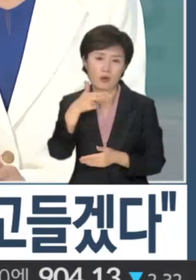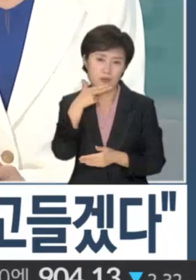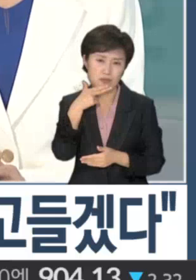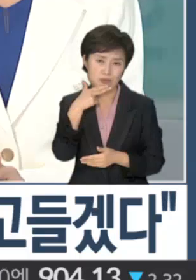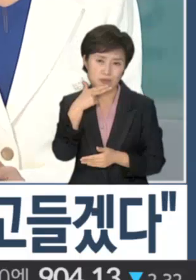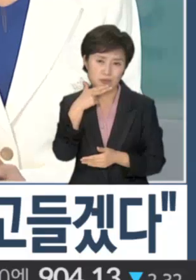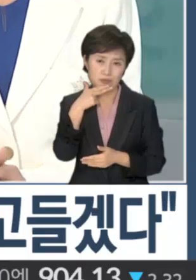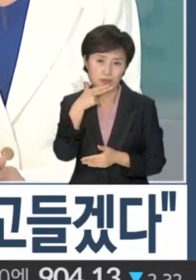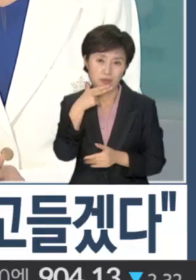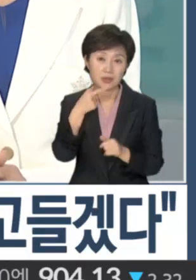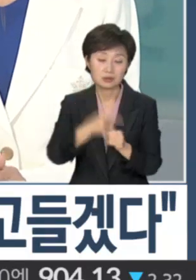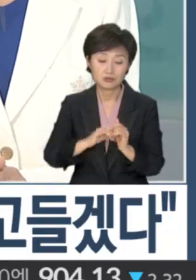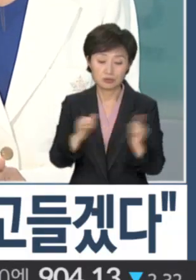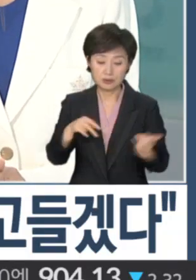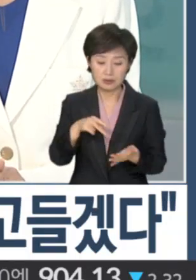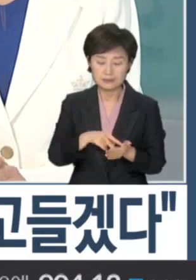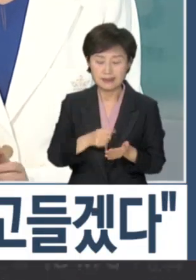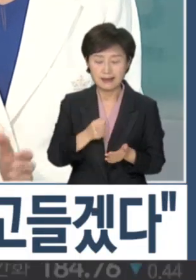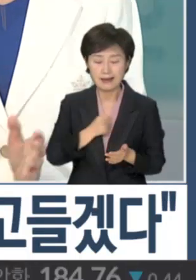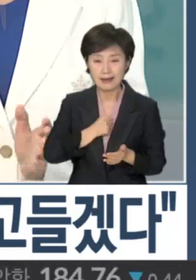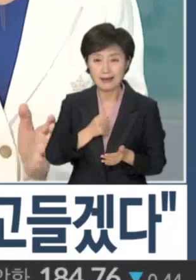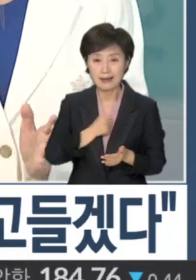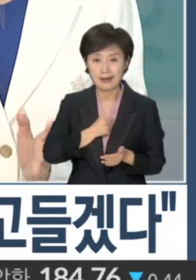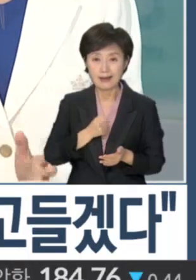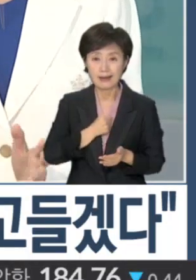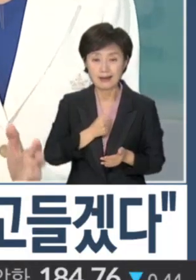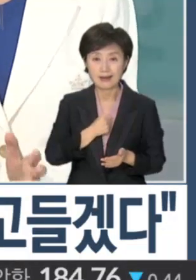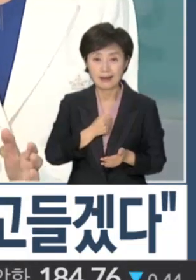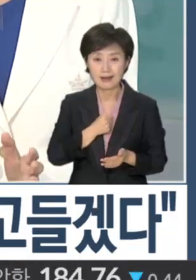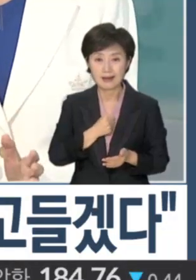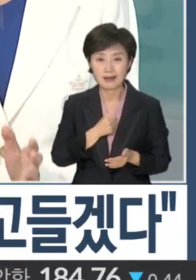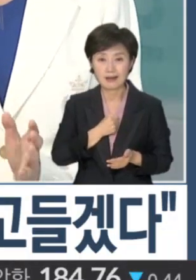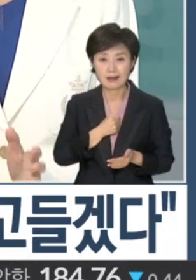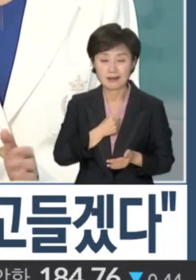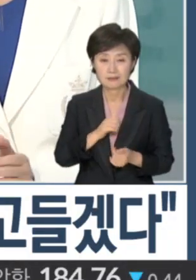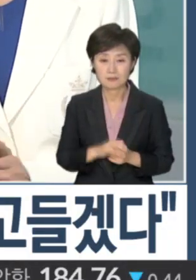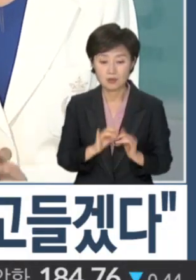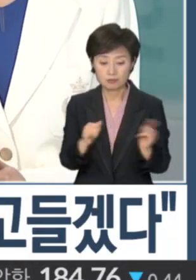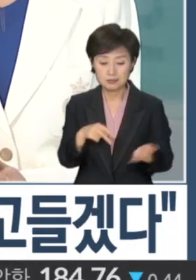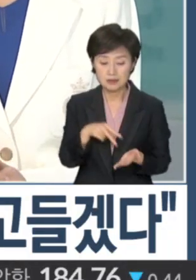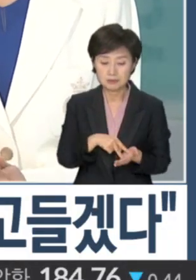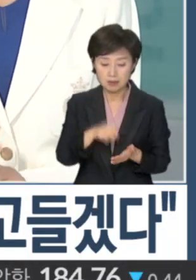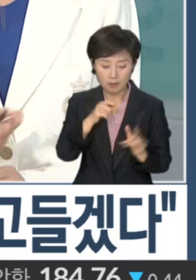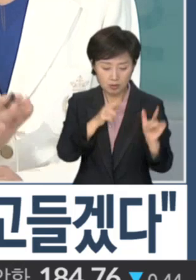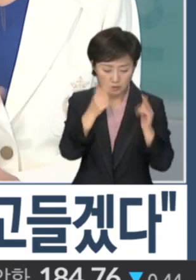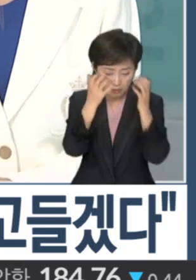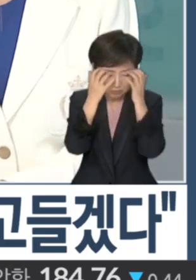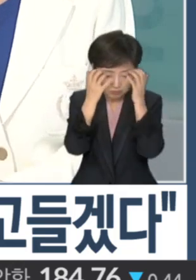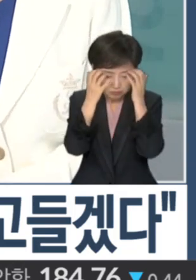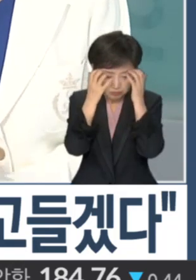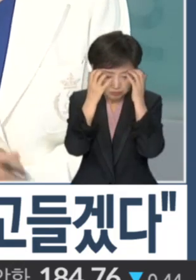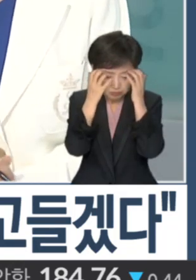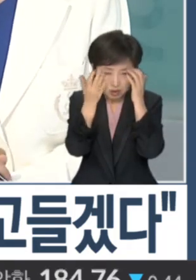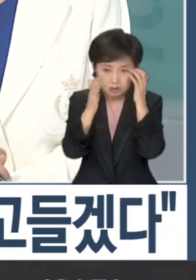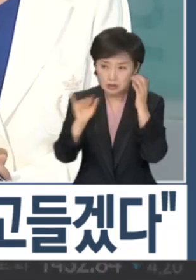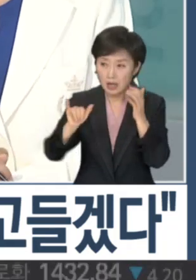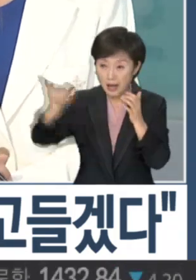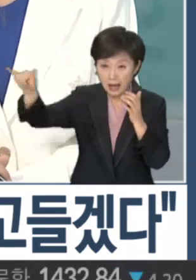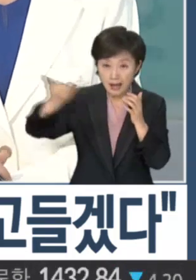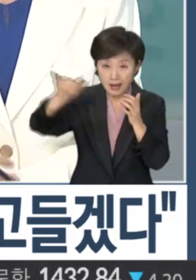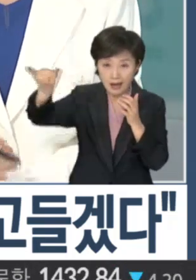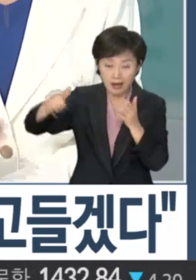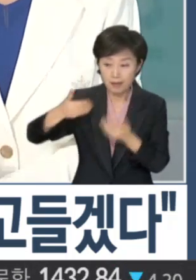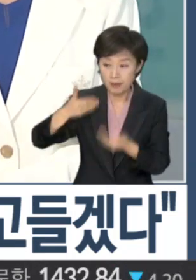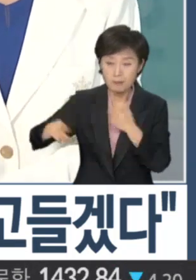때문에 국민들이 답답해하는 것입니다. 그리고 먹고 살기 힘들고 이런데도 불구하고 계속 외교적인 행보를 하고 있단